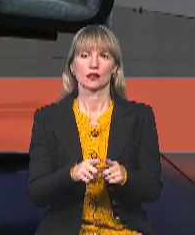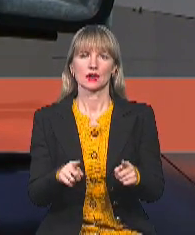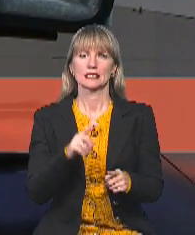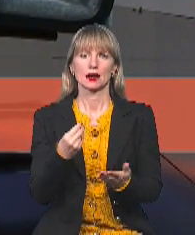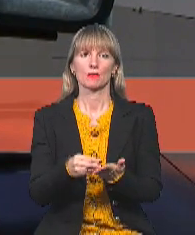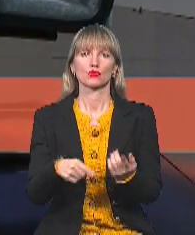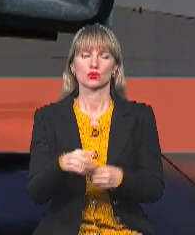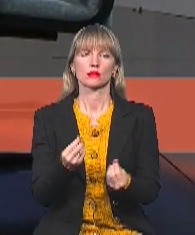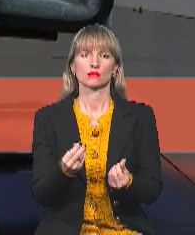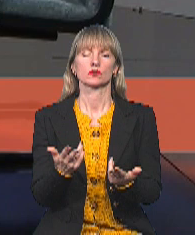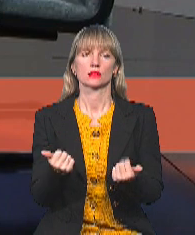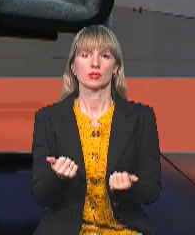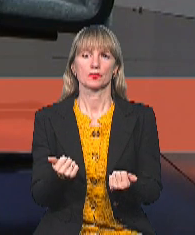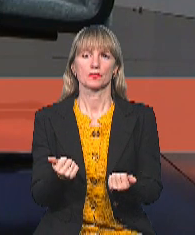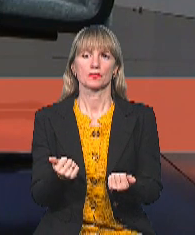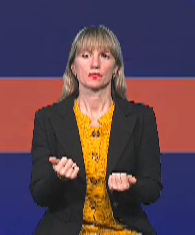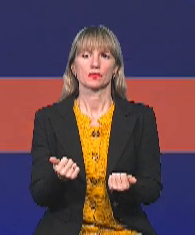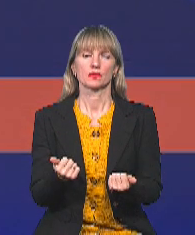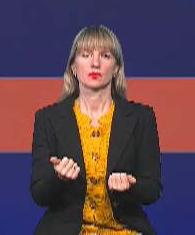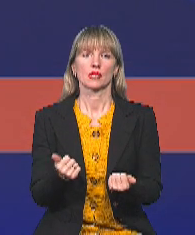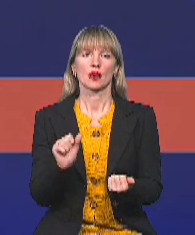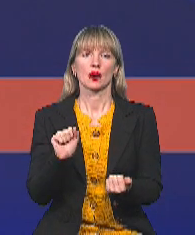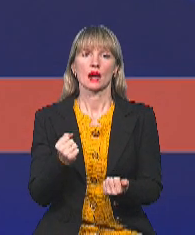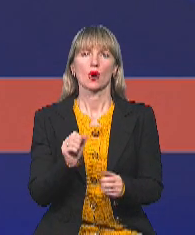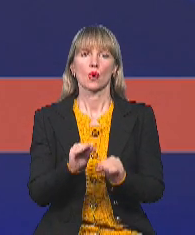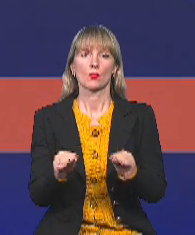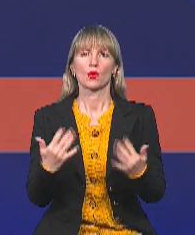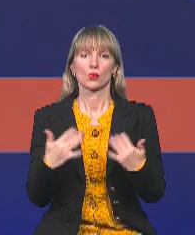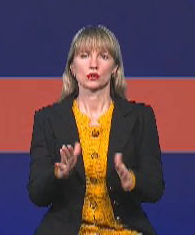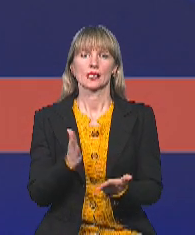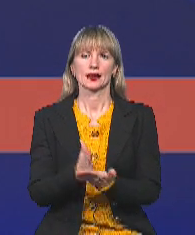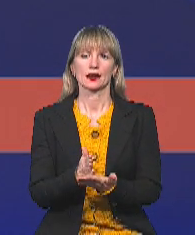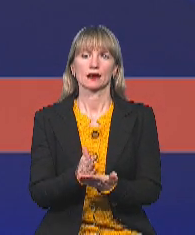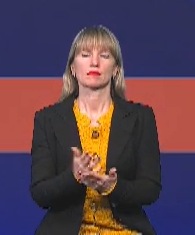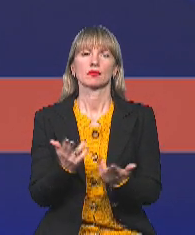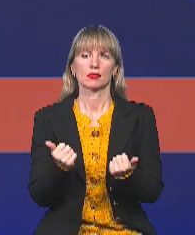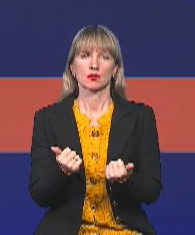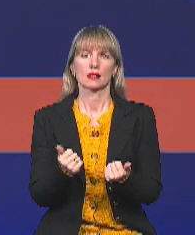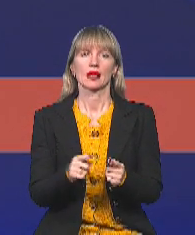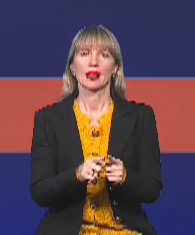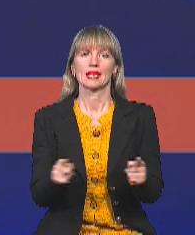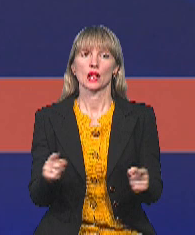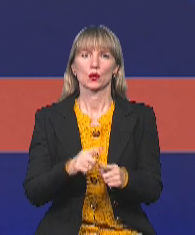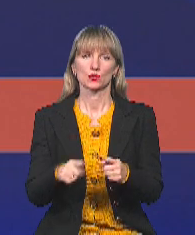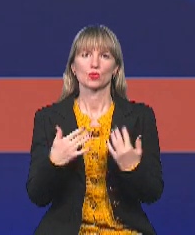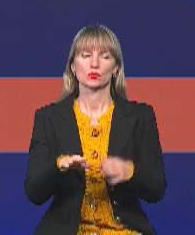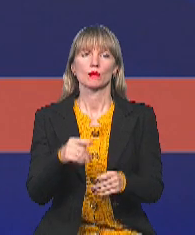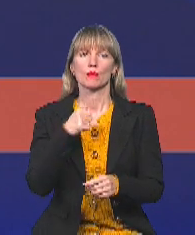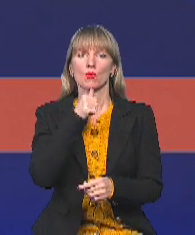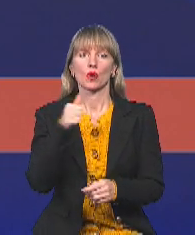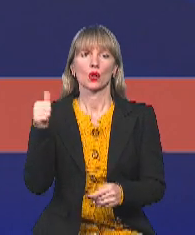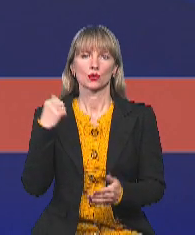бюджетні кошти? Да, да. А обладнання вже є в наявності? Да, линейный ускоритель закуплен в прошлом